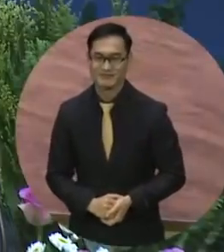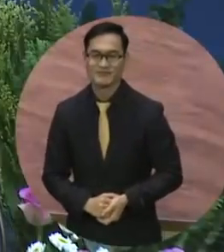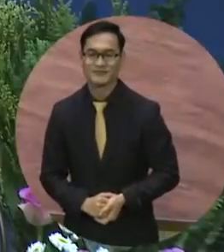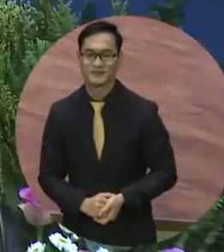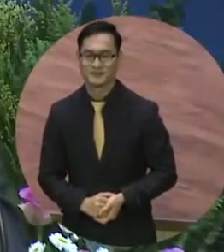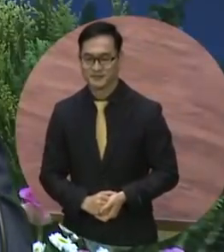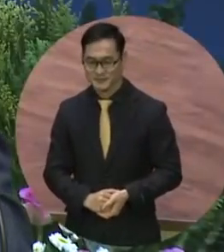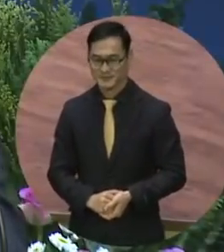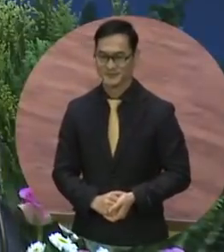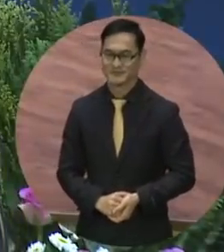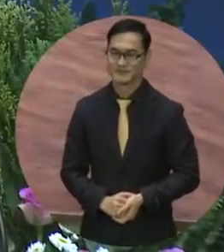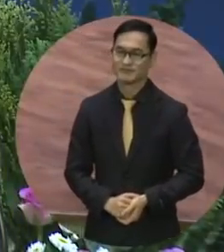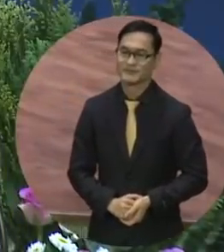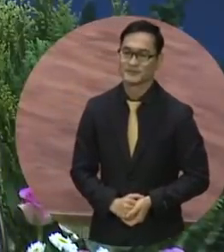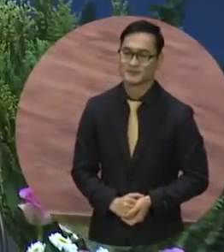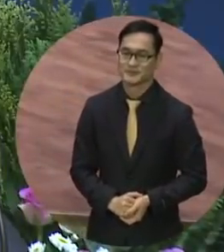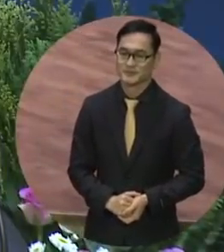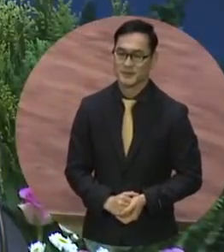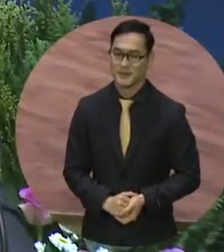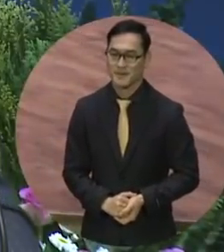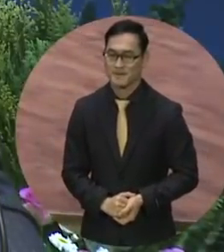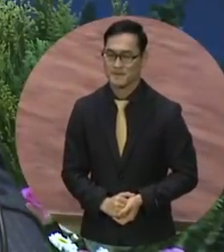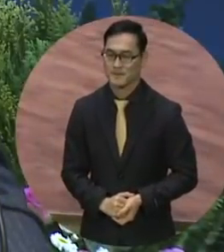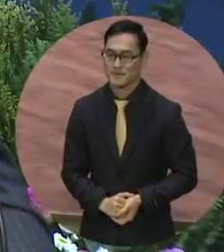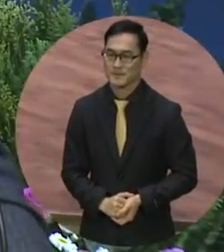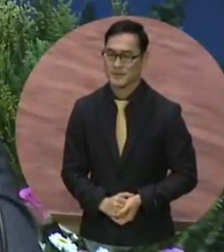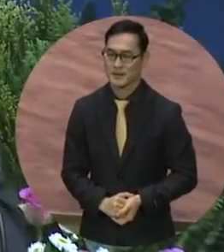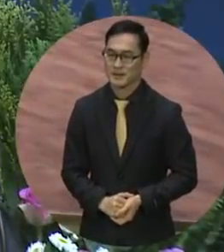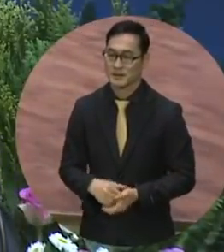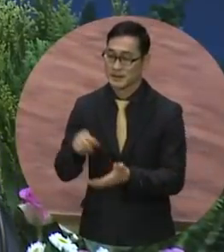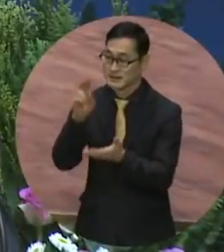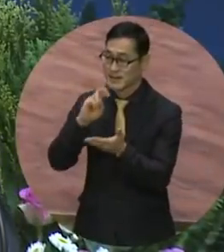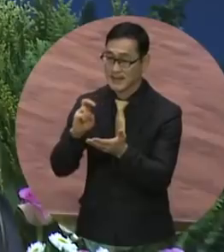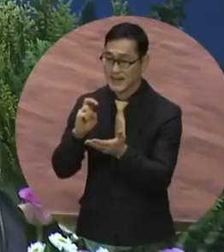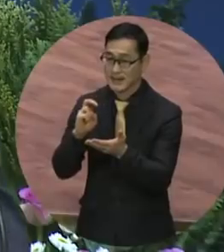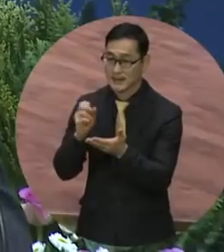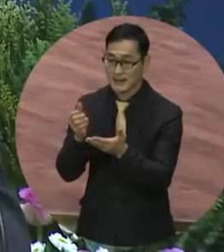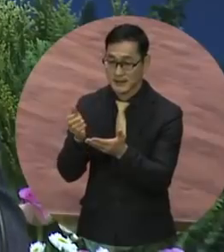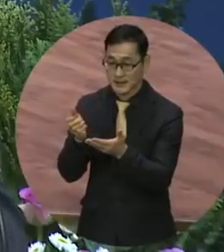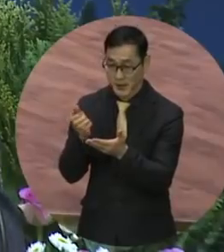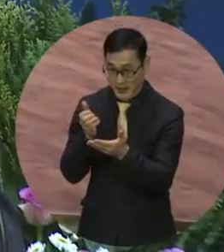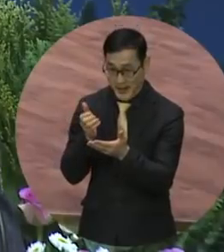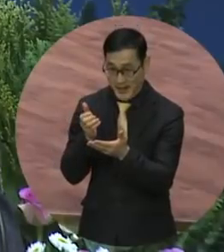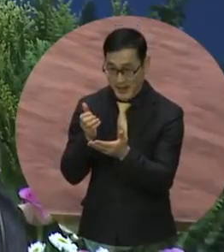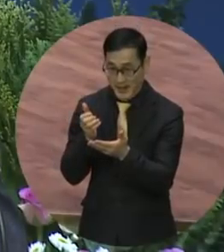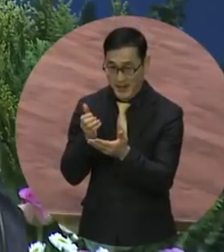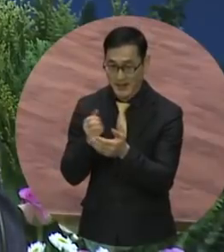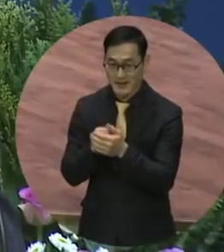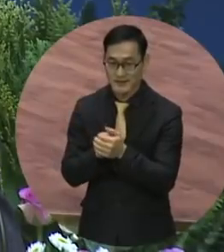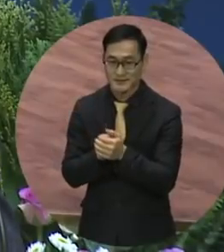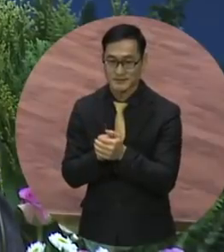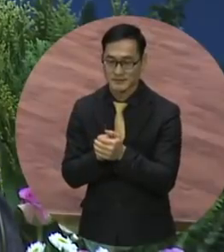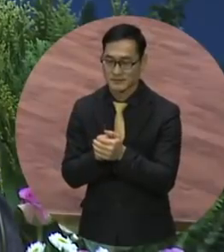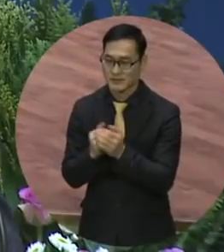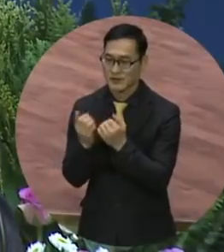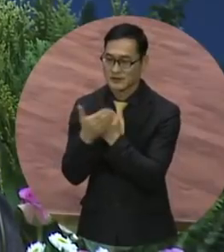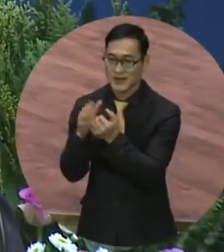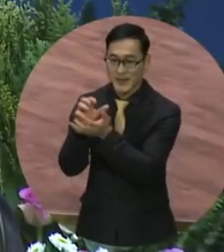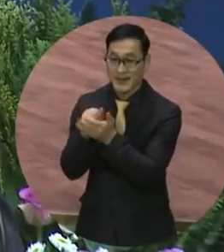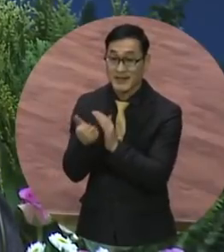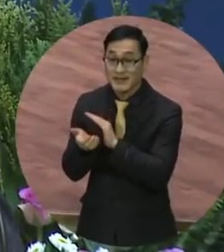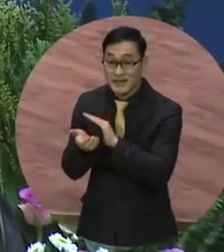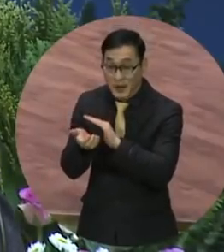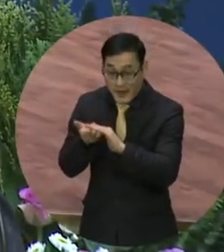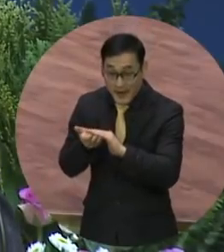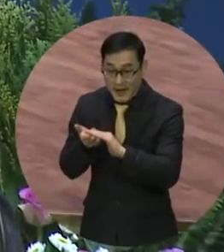은혜 받기 전에, 찬양 부르기 전에, 요구하기 전에, 여러분 주일날 교회 나올 때는 언제나